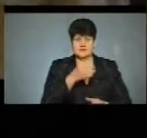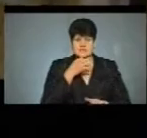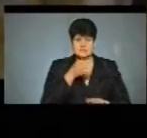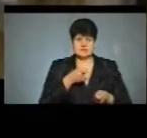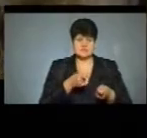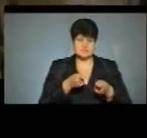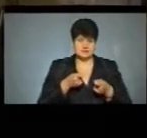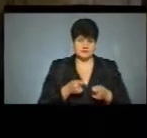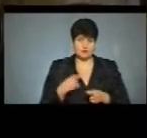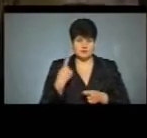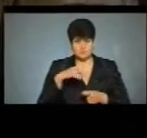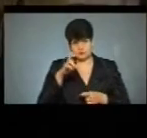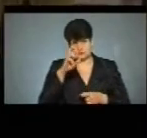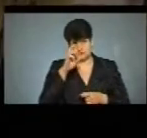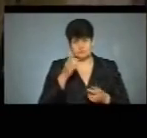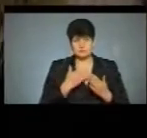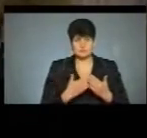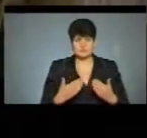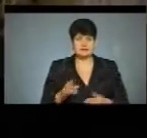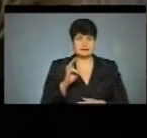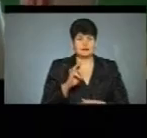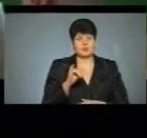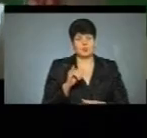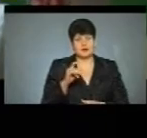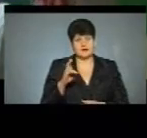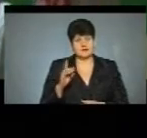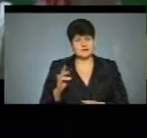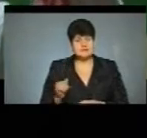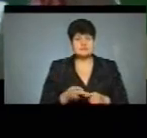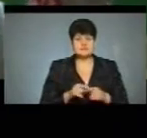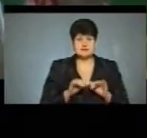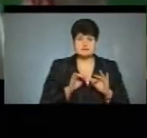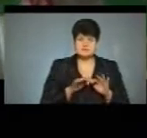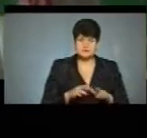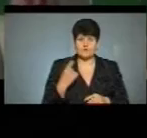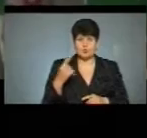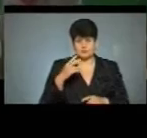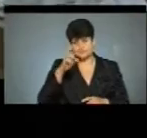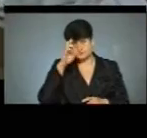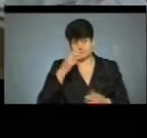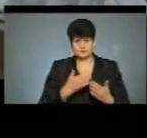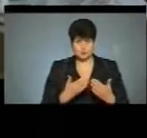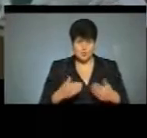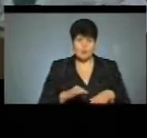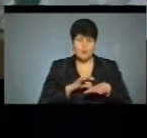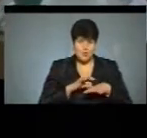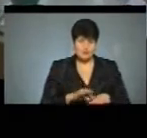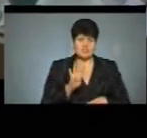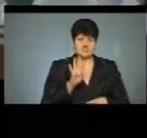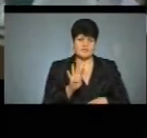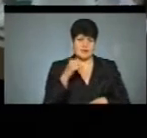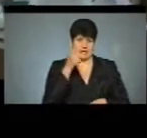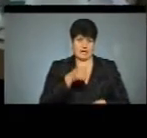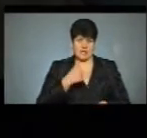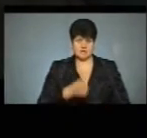науково-просвітницької роботи обласного краєзнавчого музею Наталя Українець. За її словами, такий захід в обласному краєзнавчому музеї проводять четвертий рік.